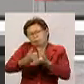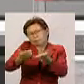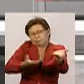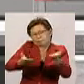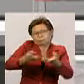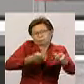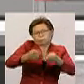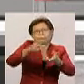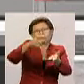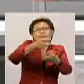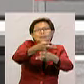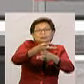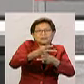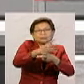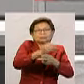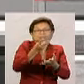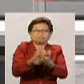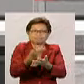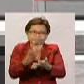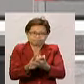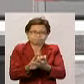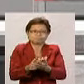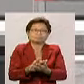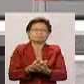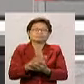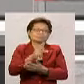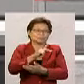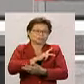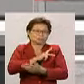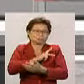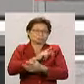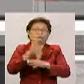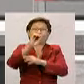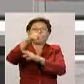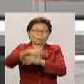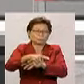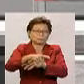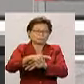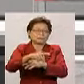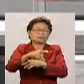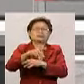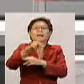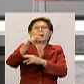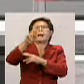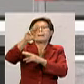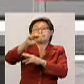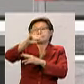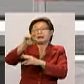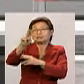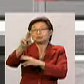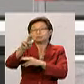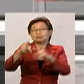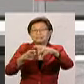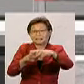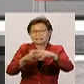perkhidmatan pengurusan kredit dan kewangan. Ketua Operasi Cawangan AKPK di Maju Junction Mall, Mansor Ali berkata, daripada jumlah